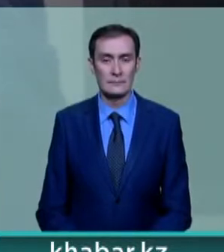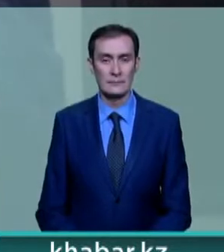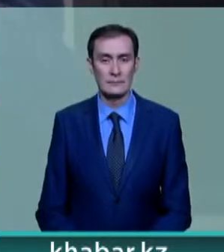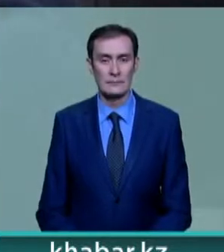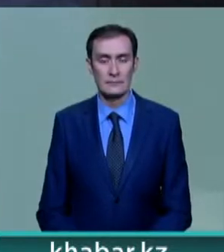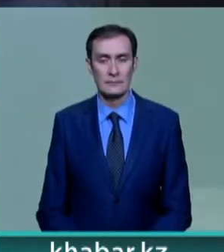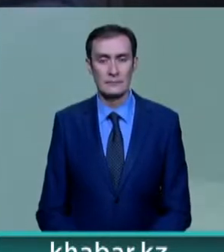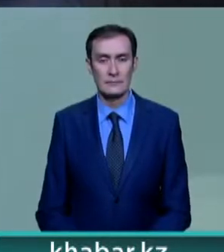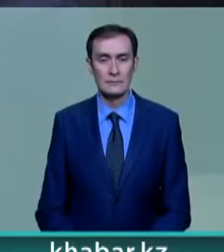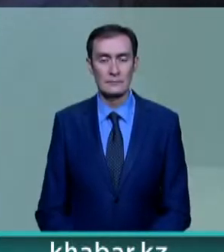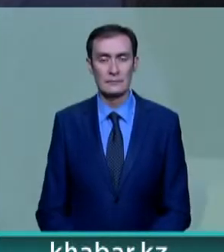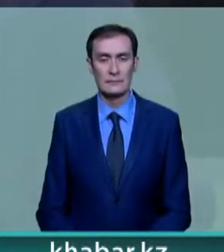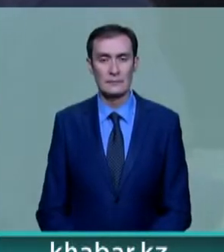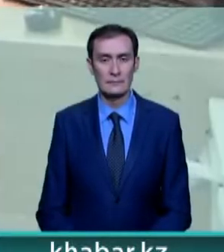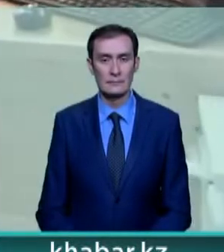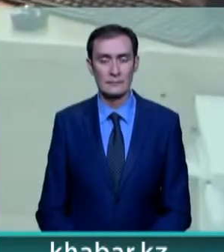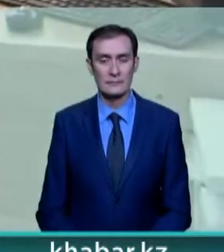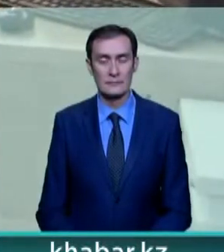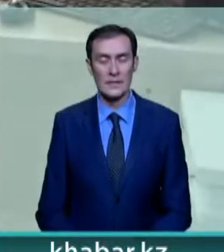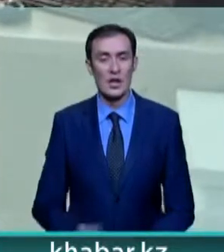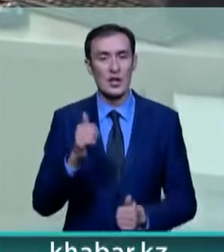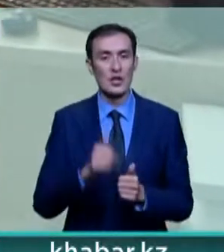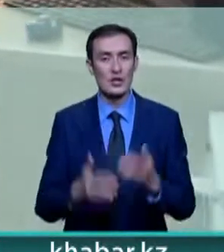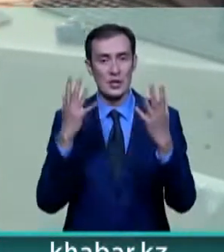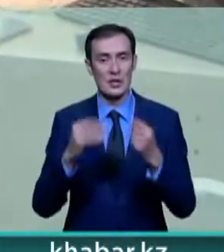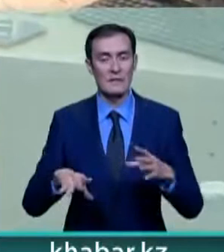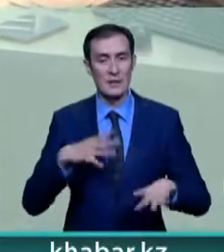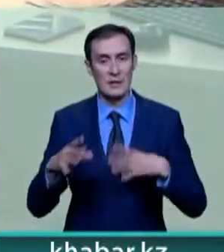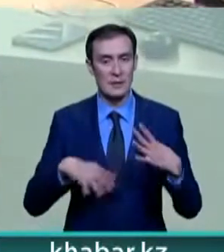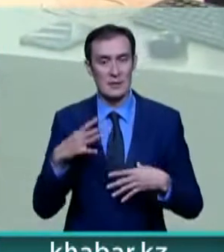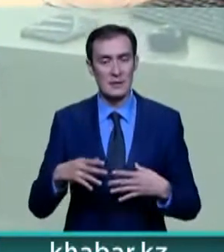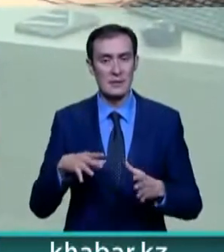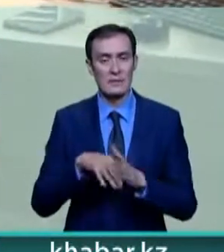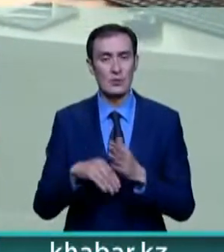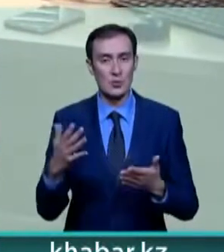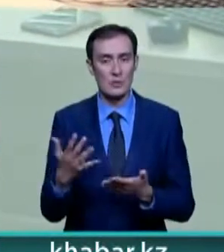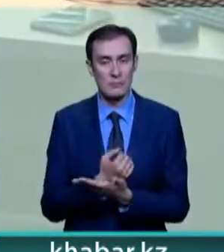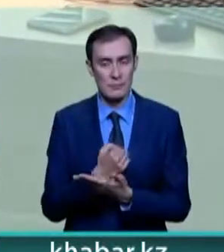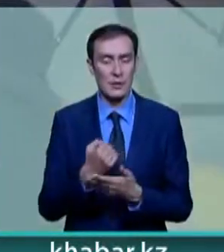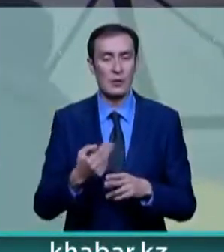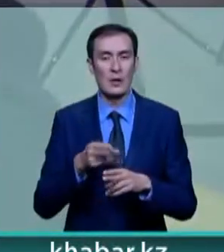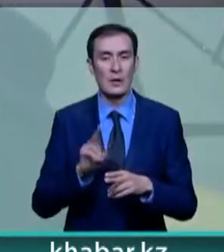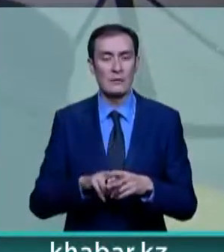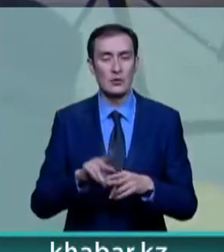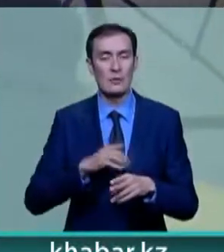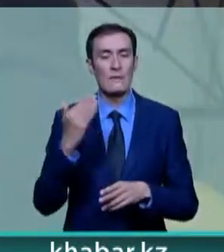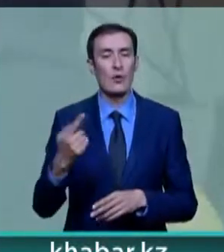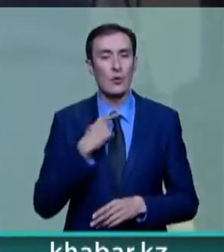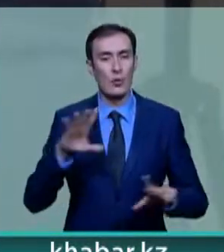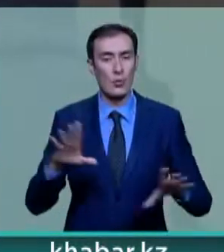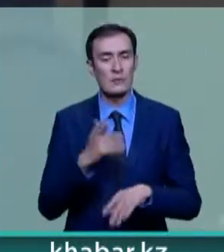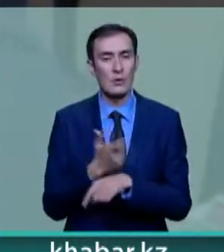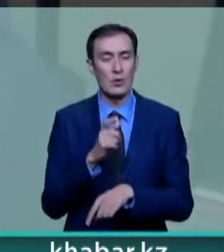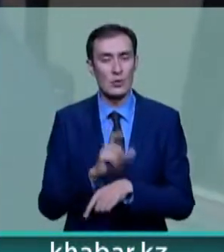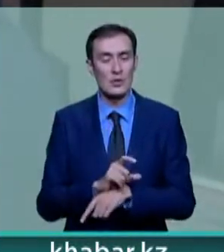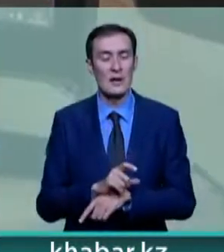подарят, любовь и там. Ежедневные репетиции – ключ к успеху. Жан Маким в этом не сомневается. А чтобы его голос был